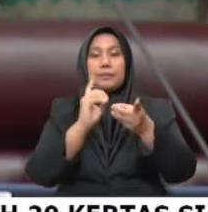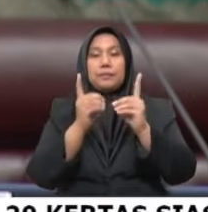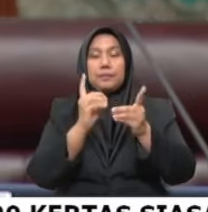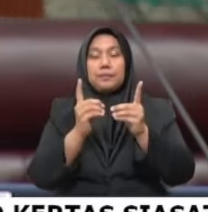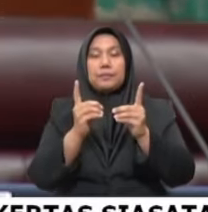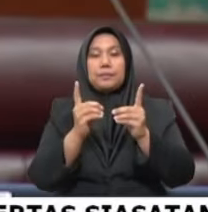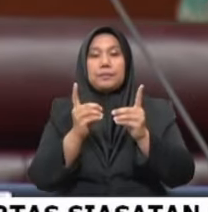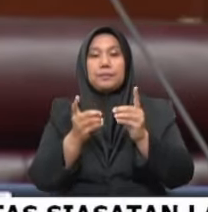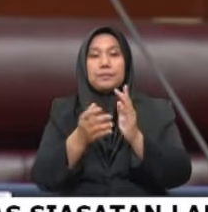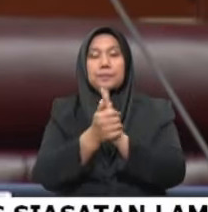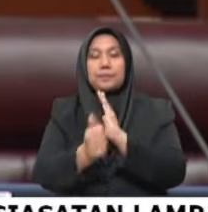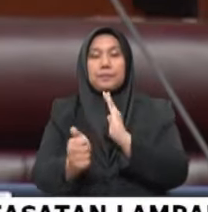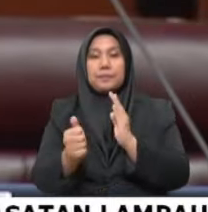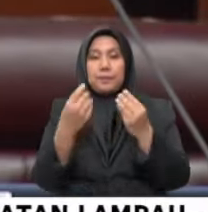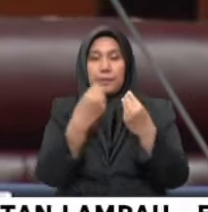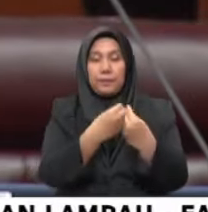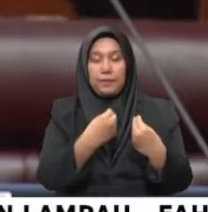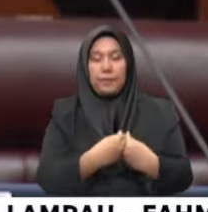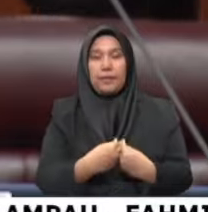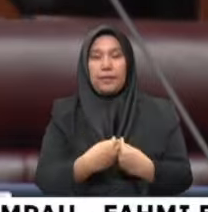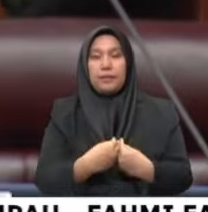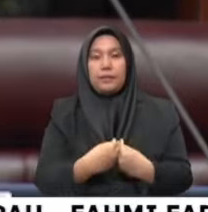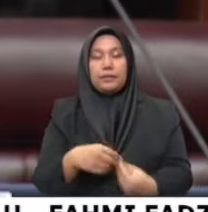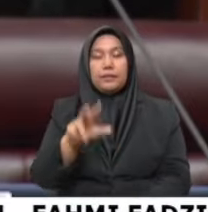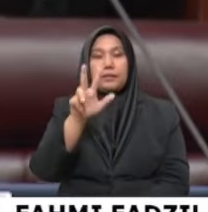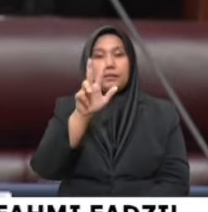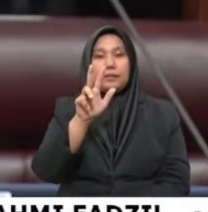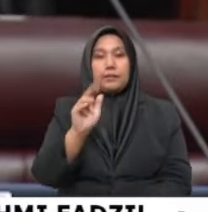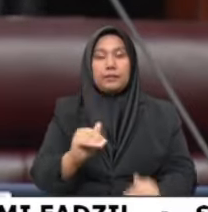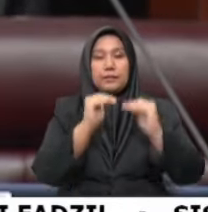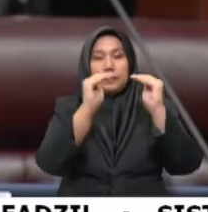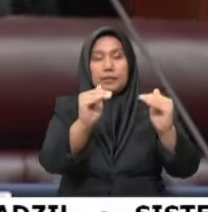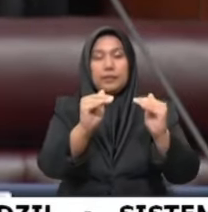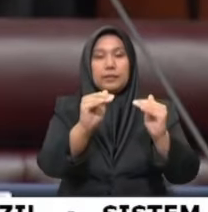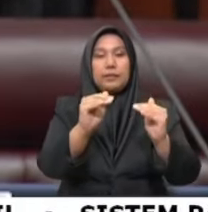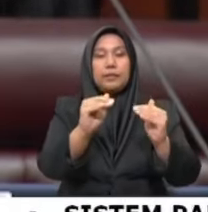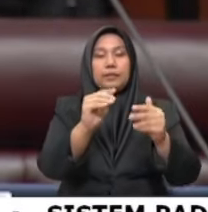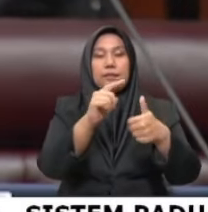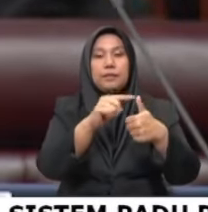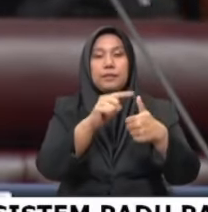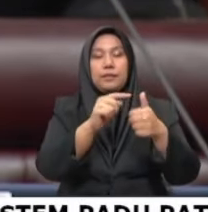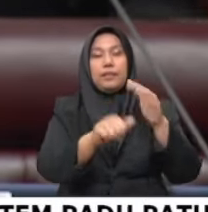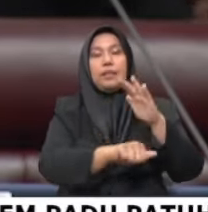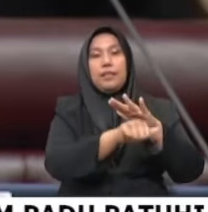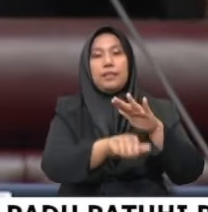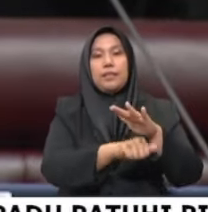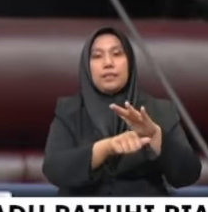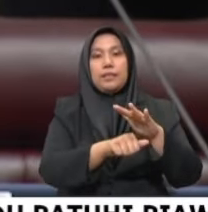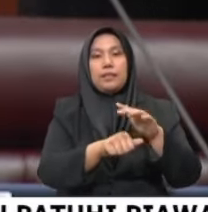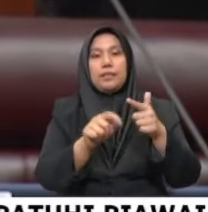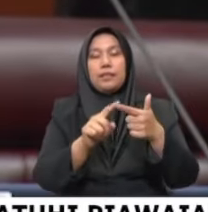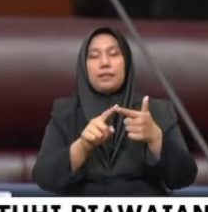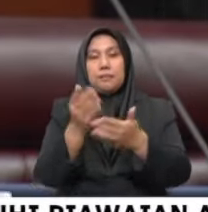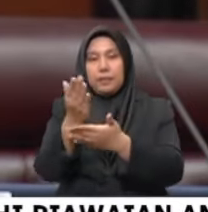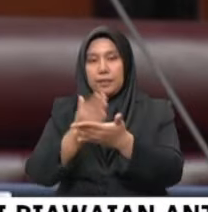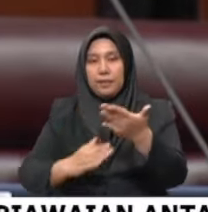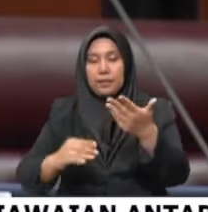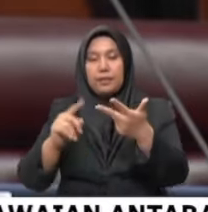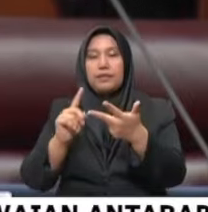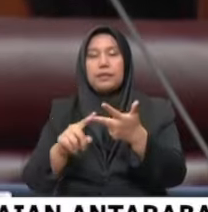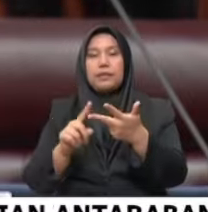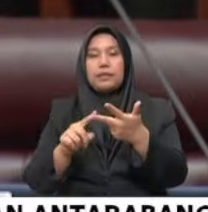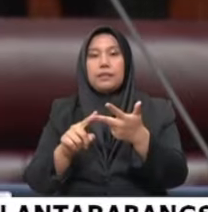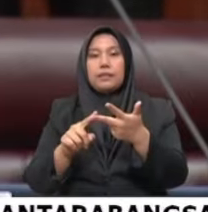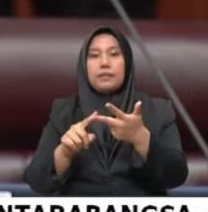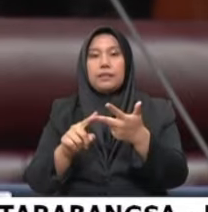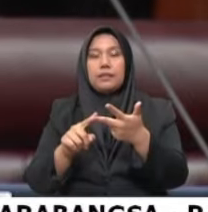kita ini. Dan daripada jumlah tersebut, kita ada tiga peringkat Yang Berhormat. Pertama, peringkat asas. Kedua, pertengahan. Yang